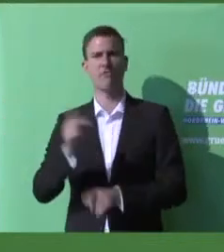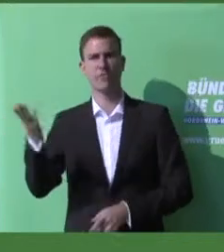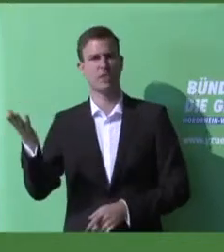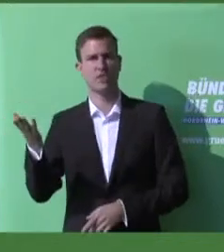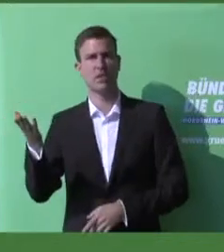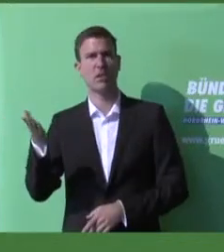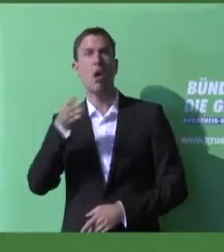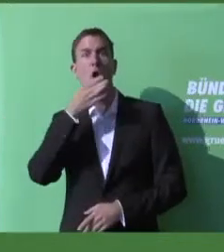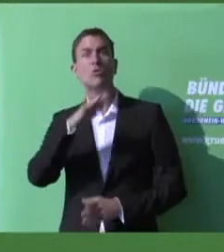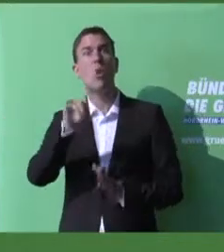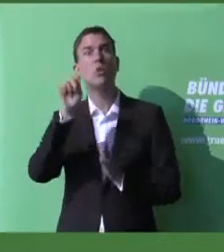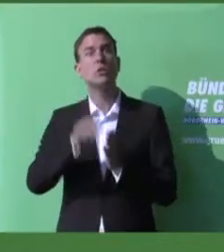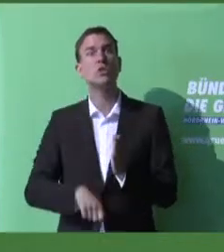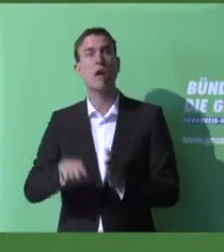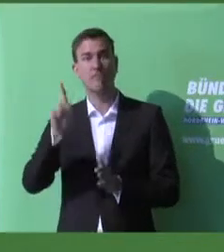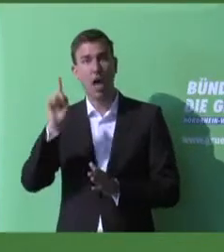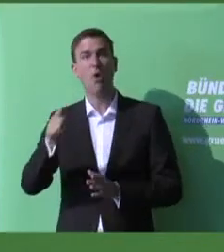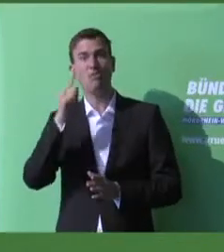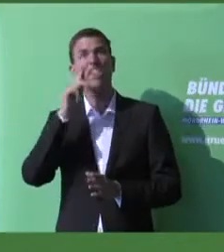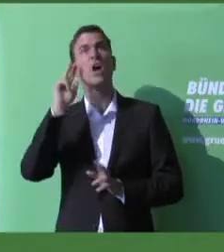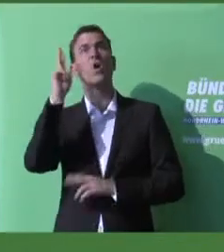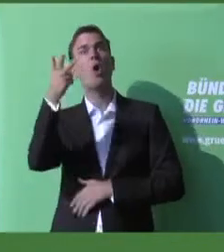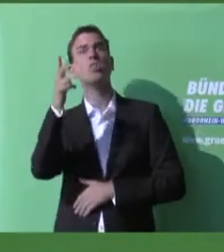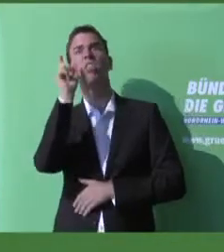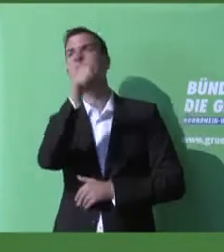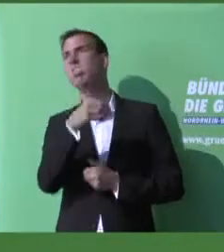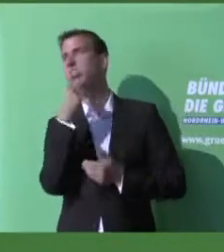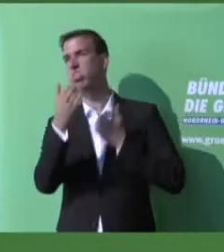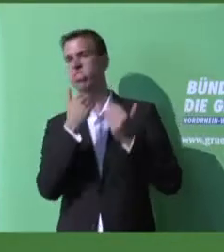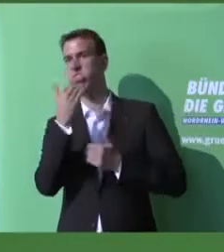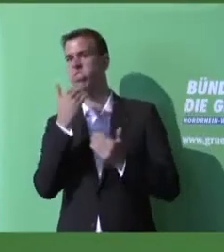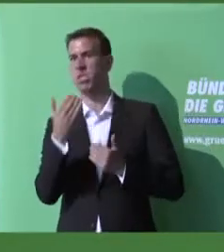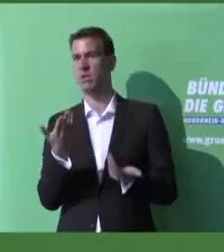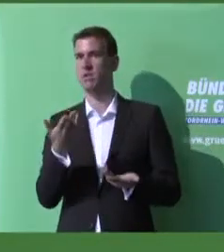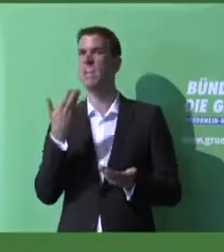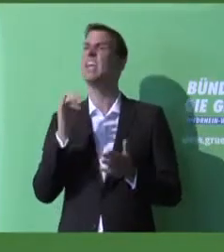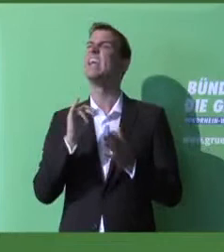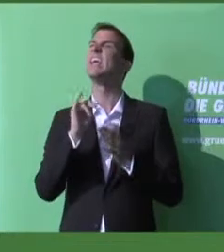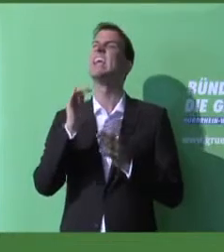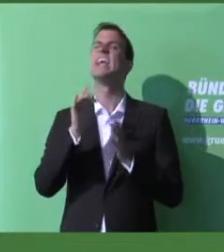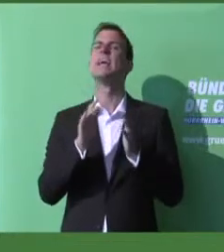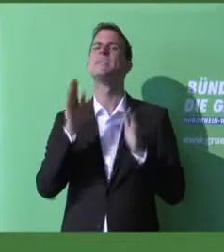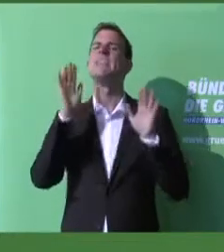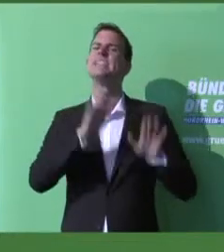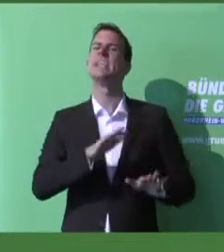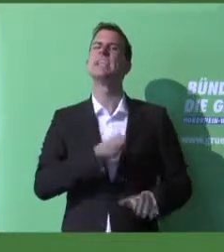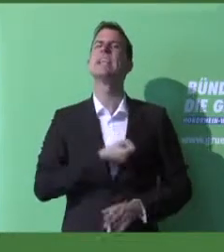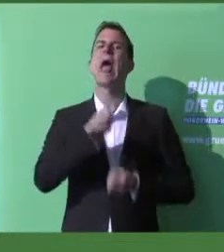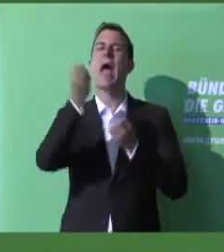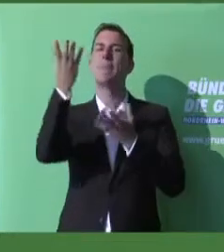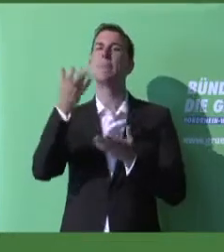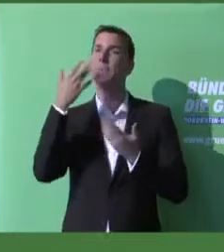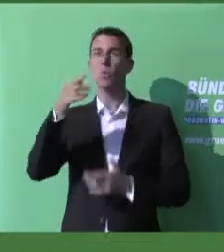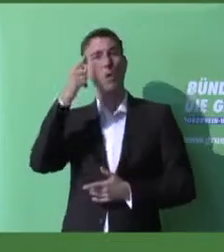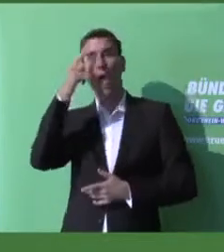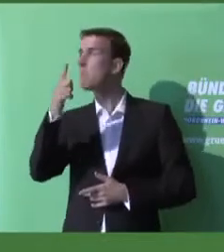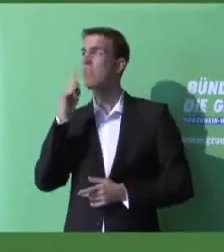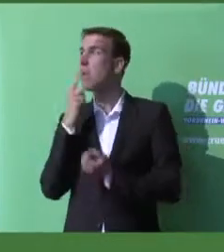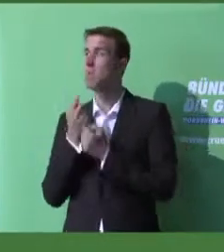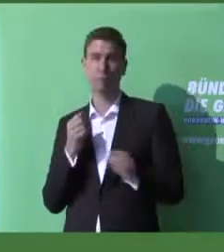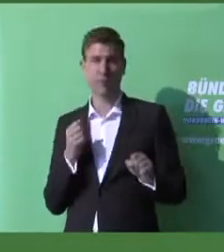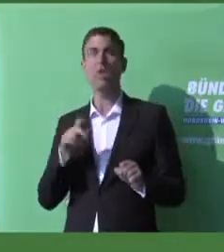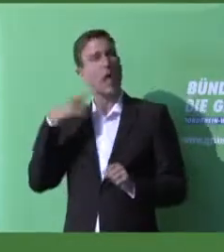die Todesstrafe auf Gotteslästerung und Abfall vom islamischen Glauben. Warum Merkel diesen